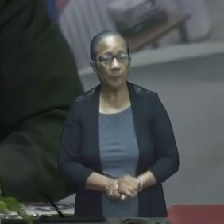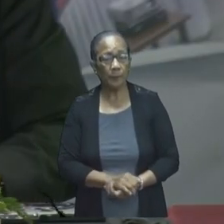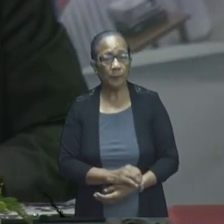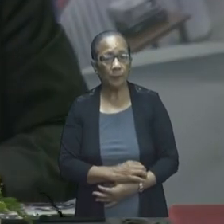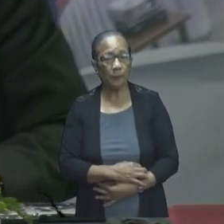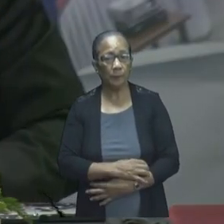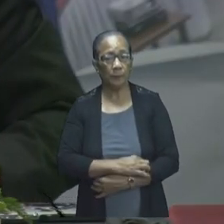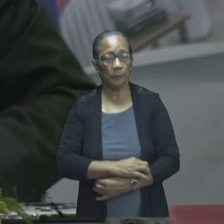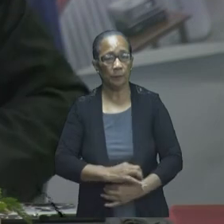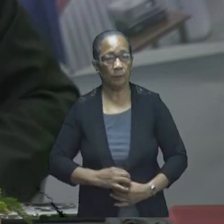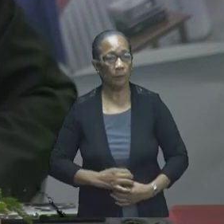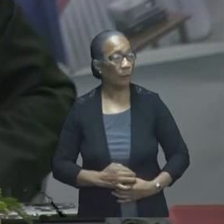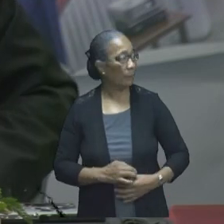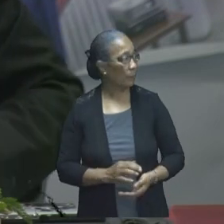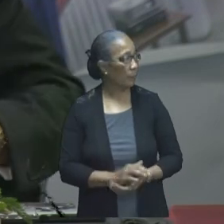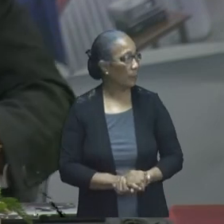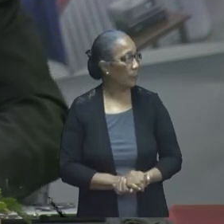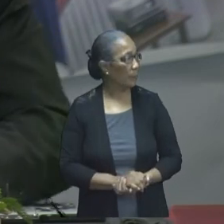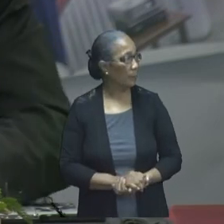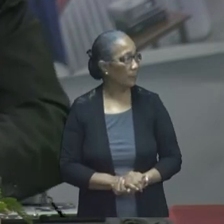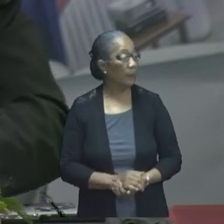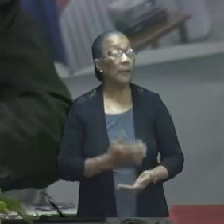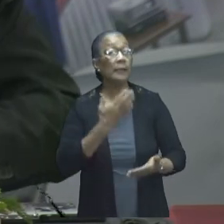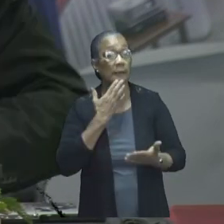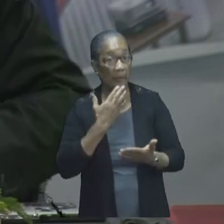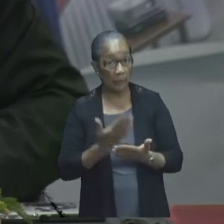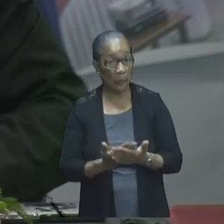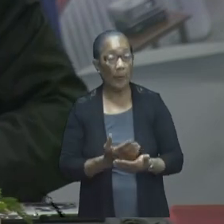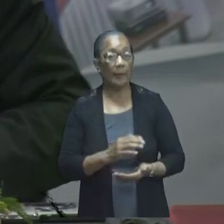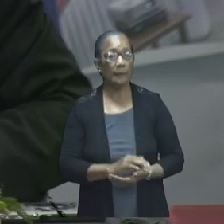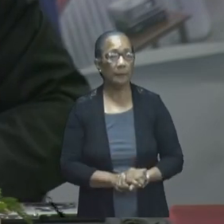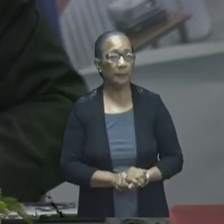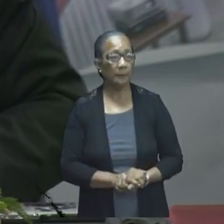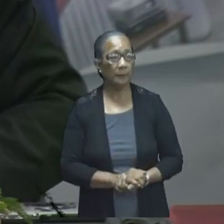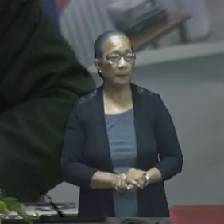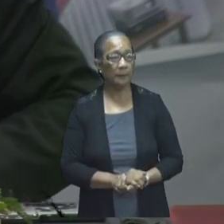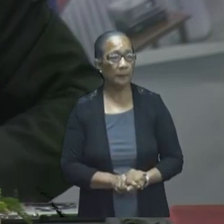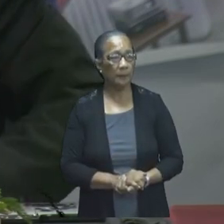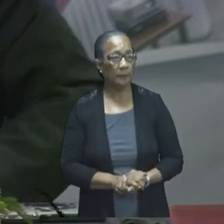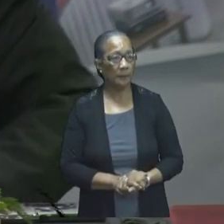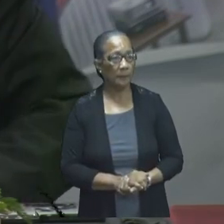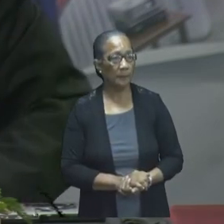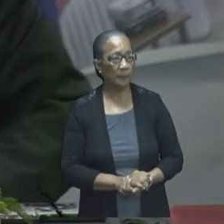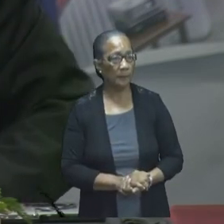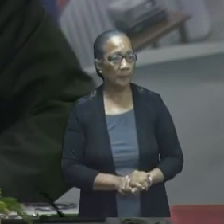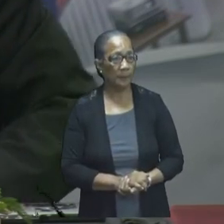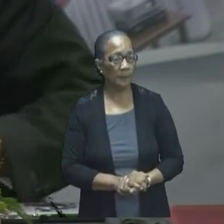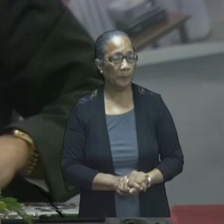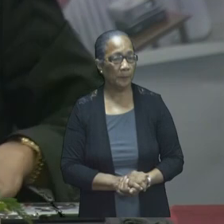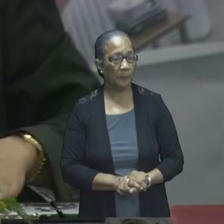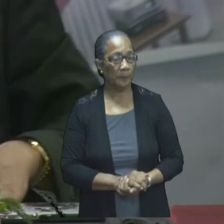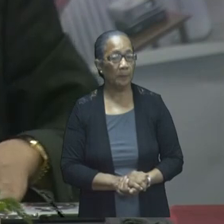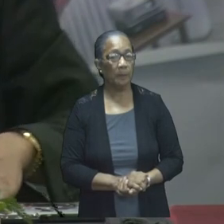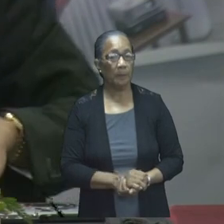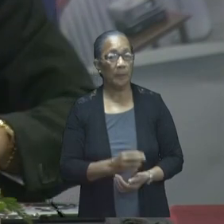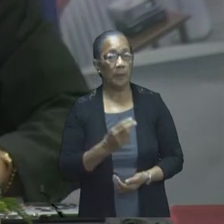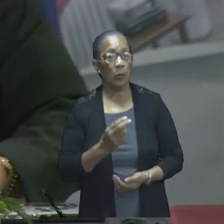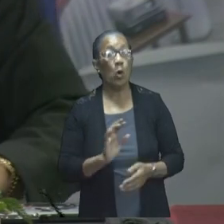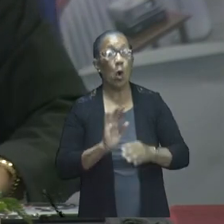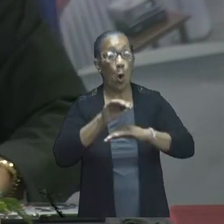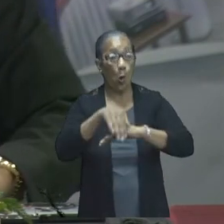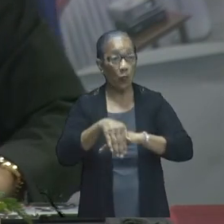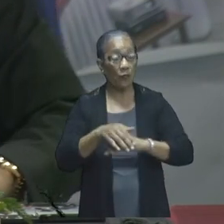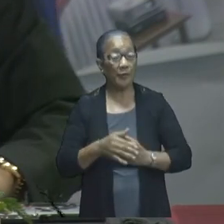ja af en toe mag antwoorden wakker oh ja kijk ten aanzien